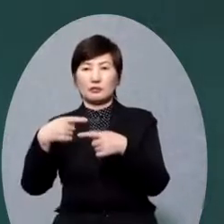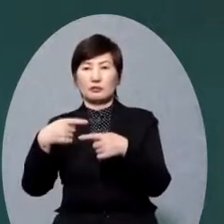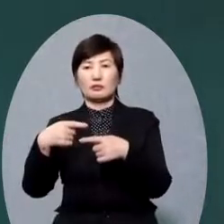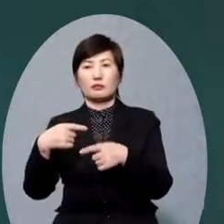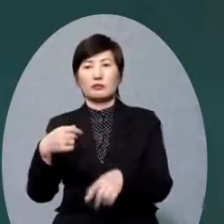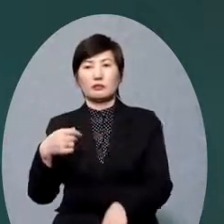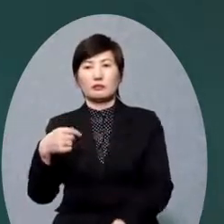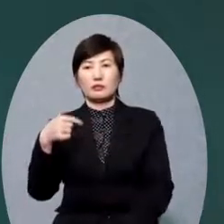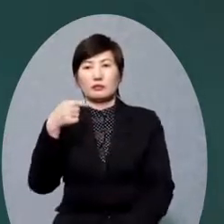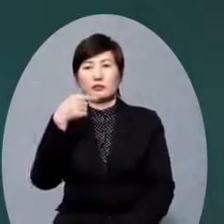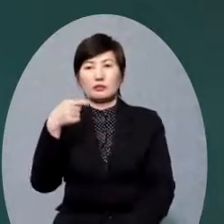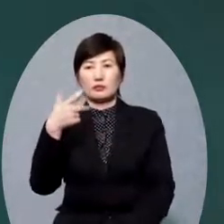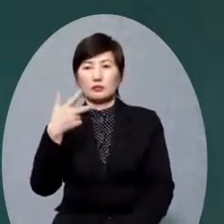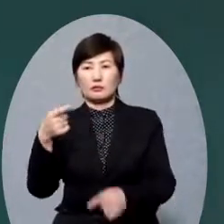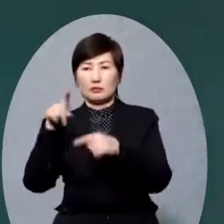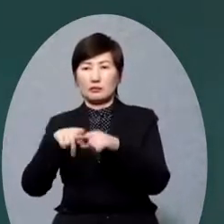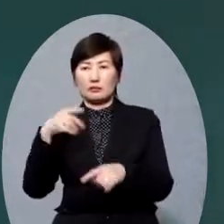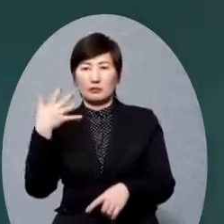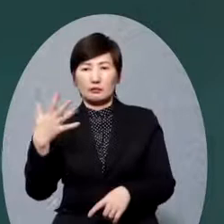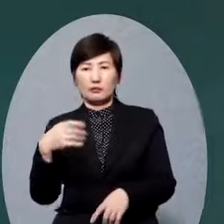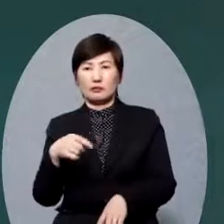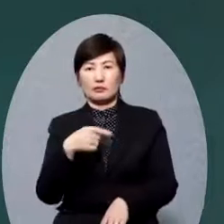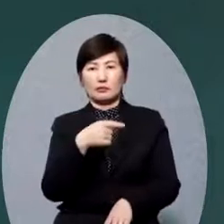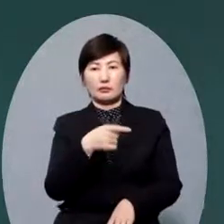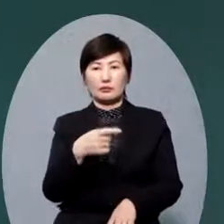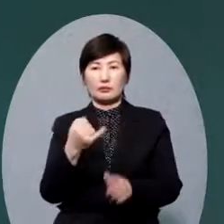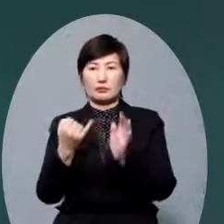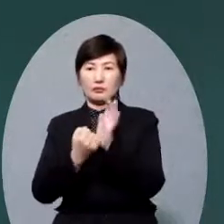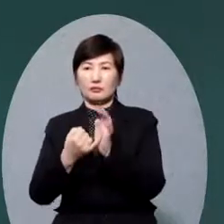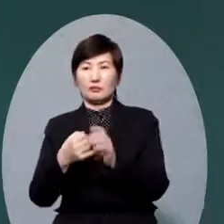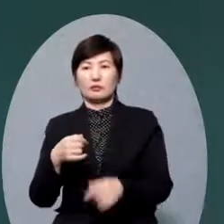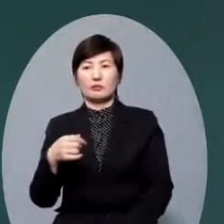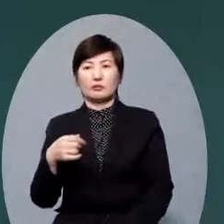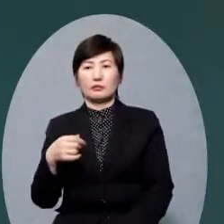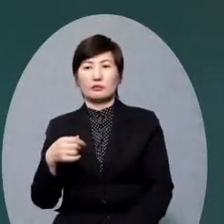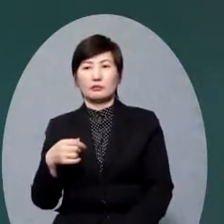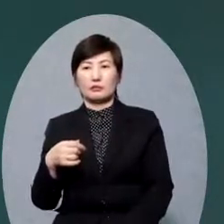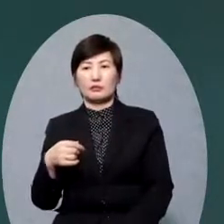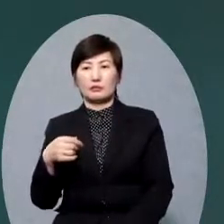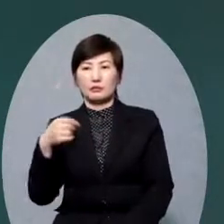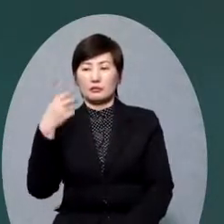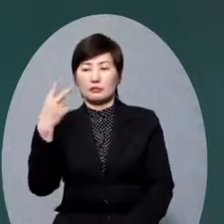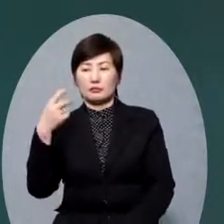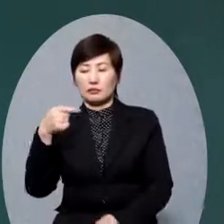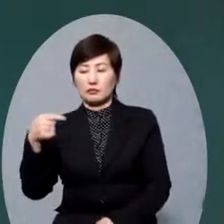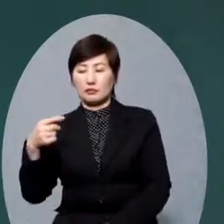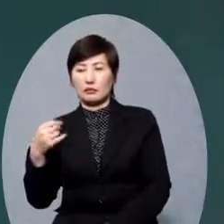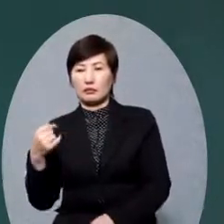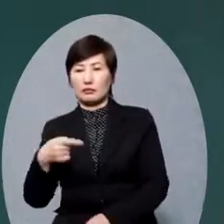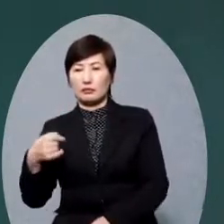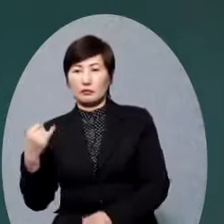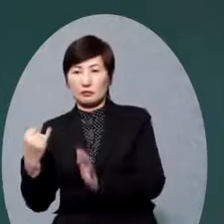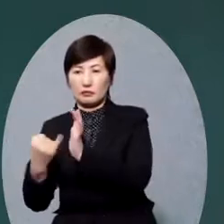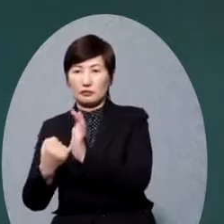3 тэнцүү хасах 3 дээр нэмэх нь 5 хасах 6